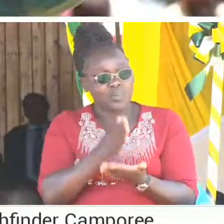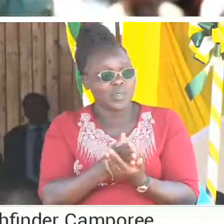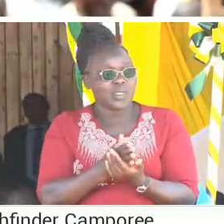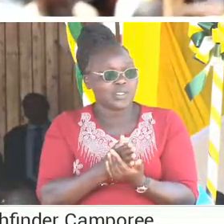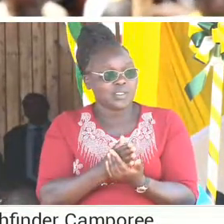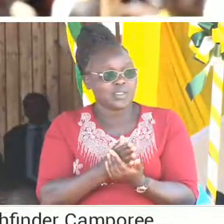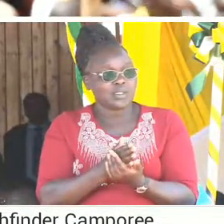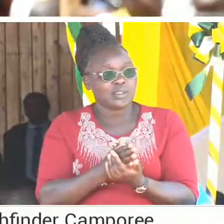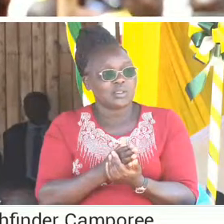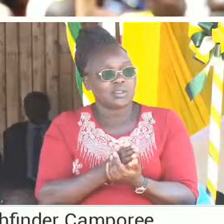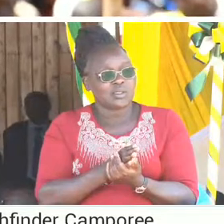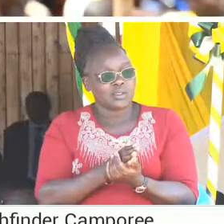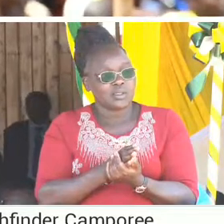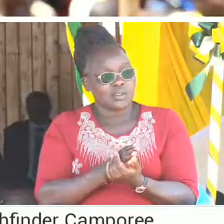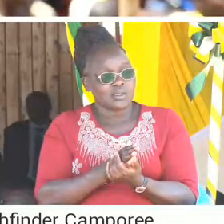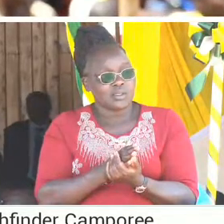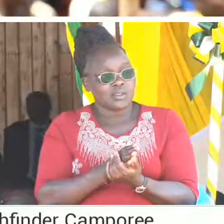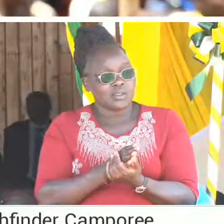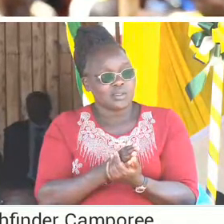kweli, na